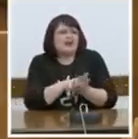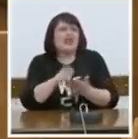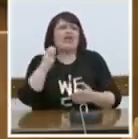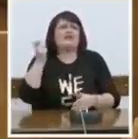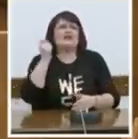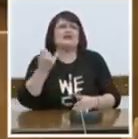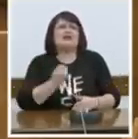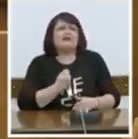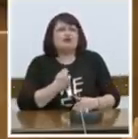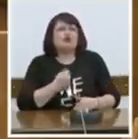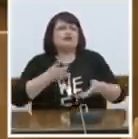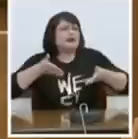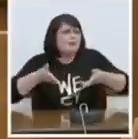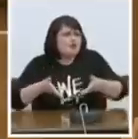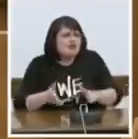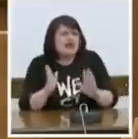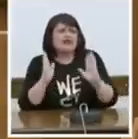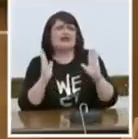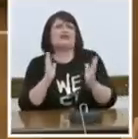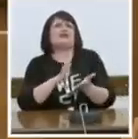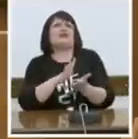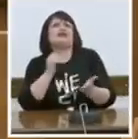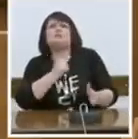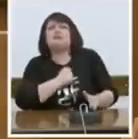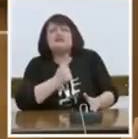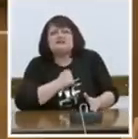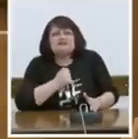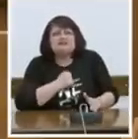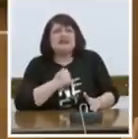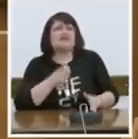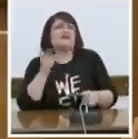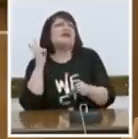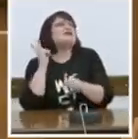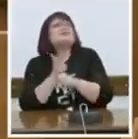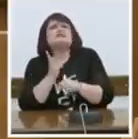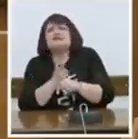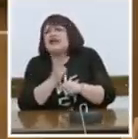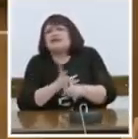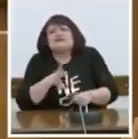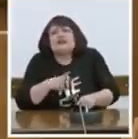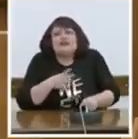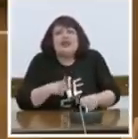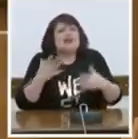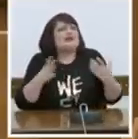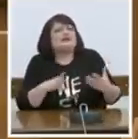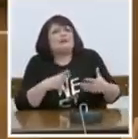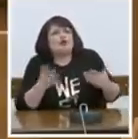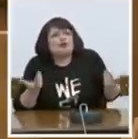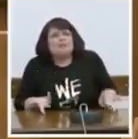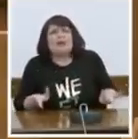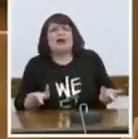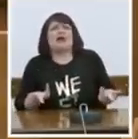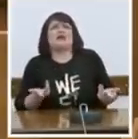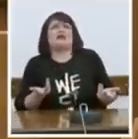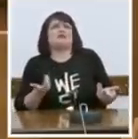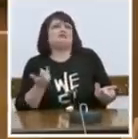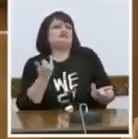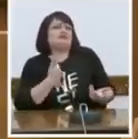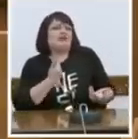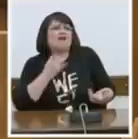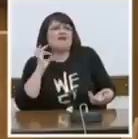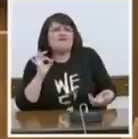ταυτότητας, εθνότητας, θρησκεύματος, σεξουαλικού προσανατολισμού, ταυτότητας φύλου,